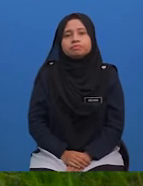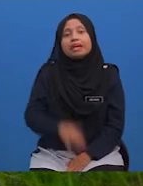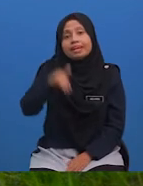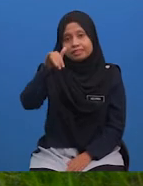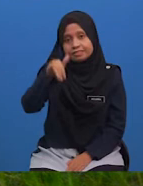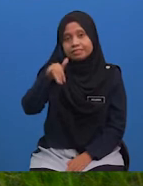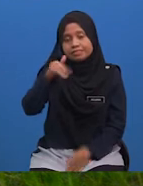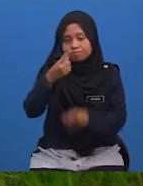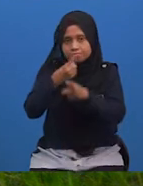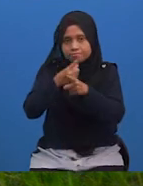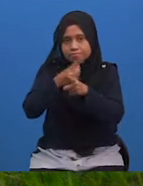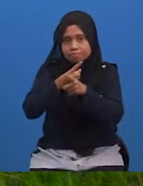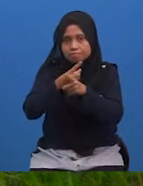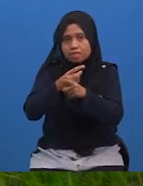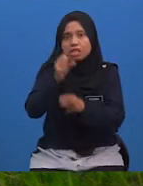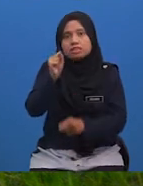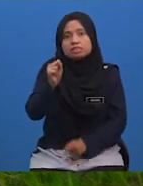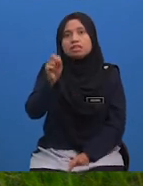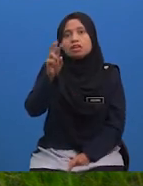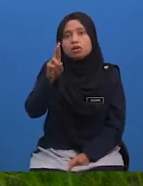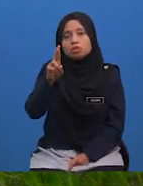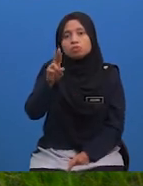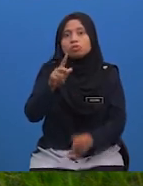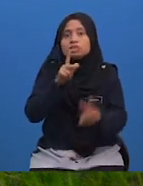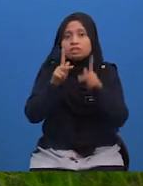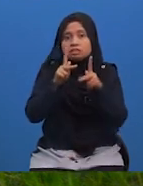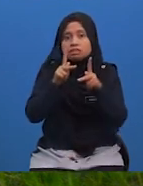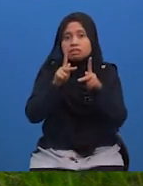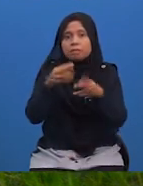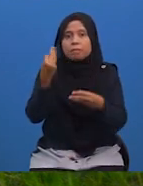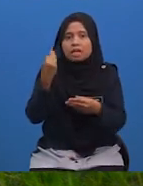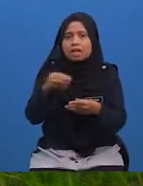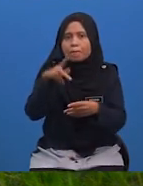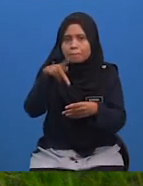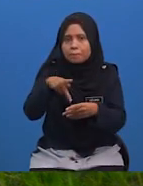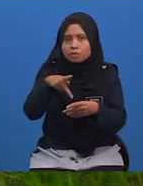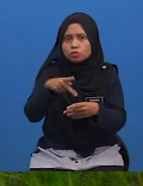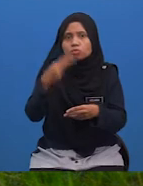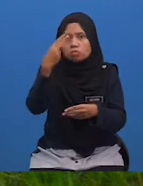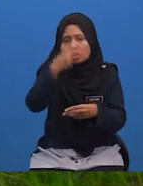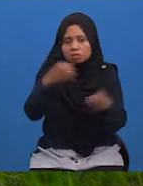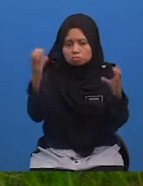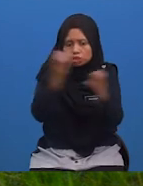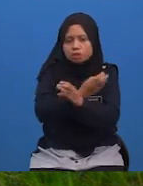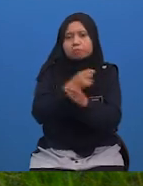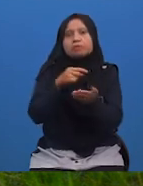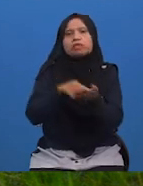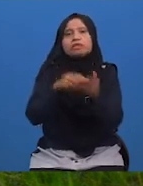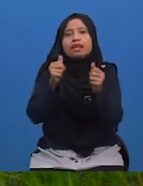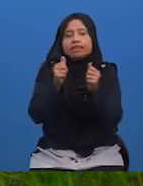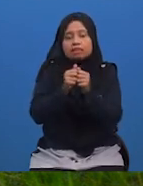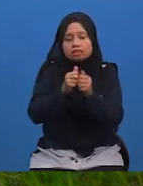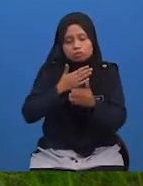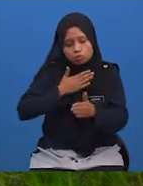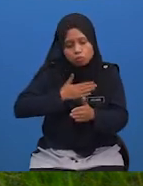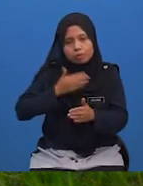Ya, betul. Sang Ranggu berkata mereka patut menghadapi cabaran ini dengan